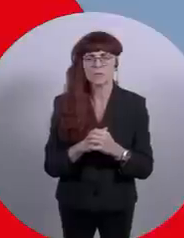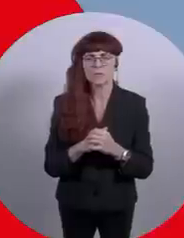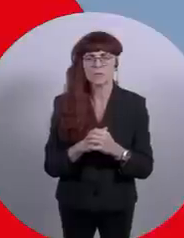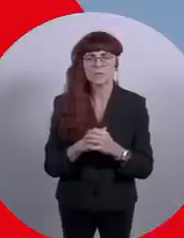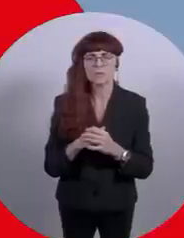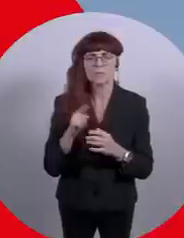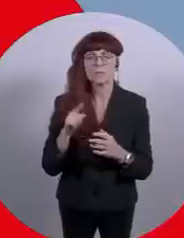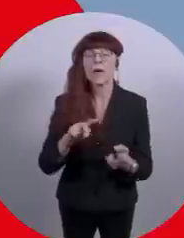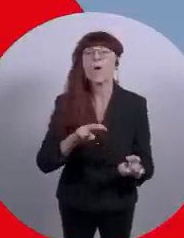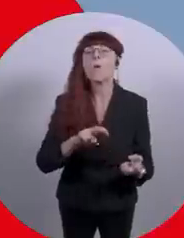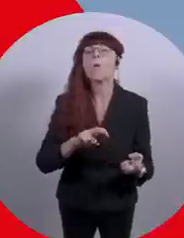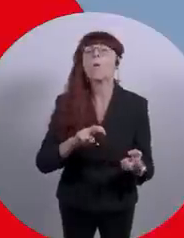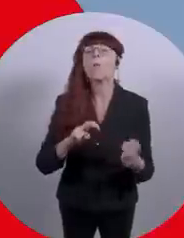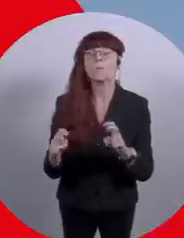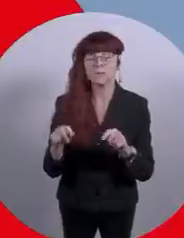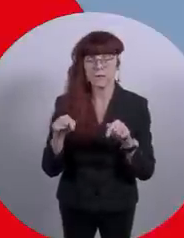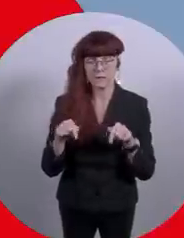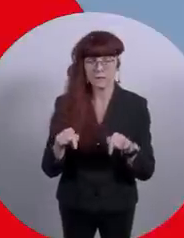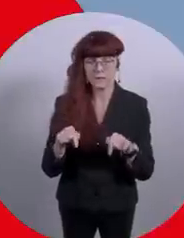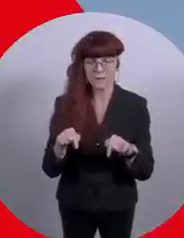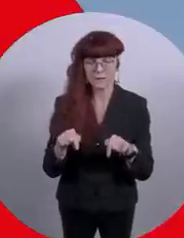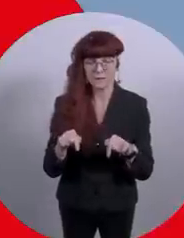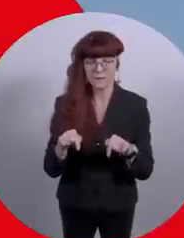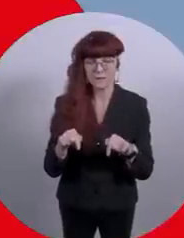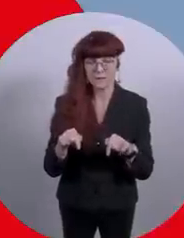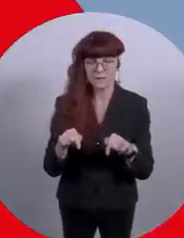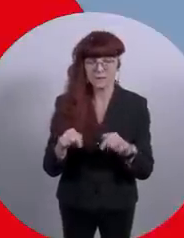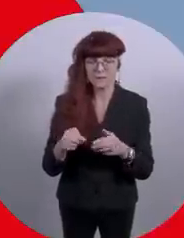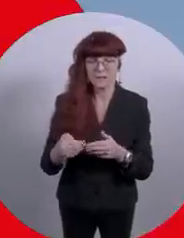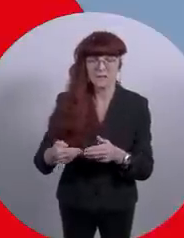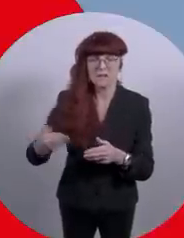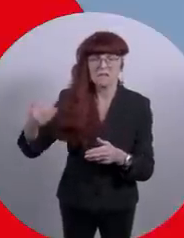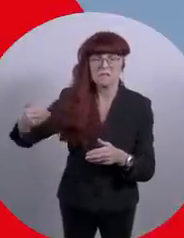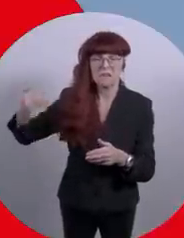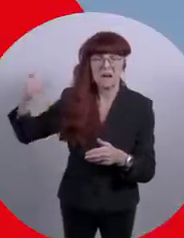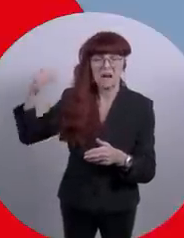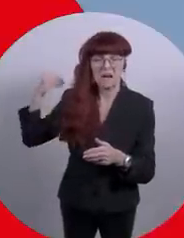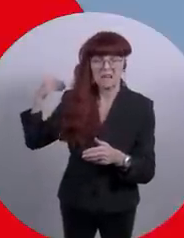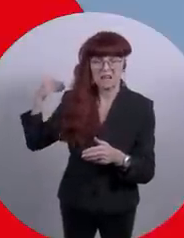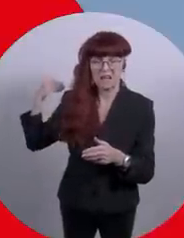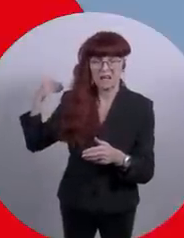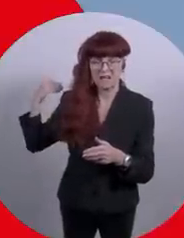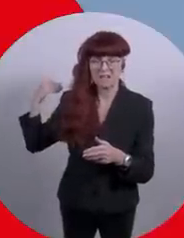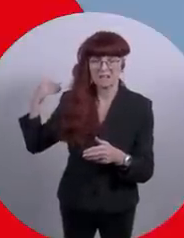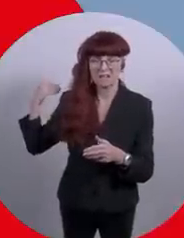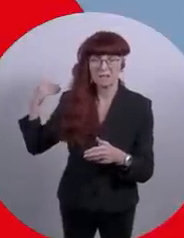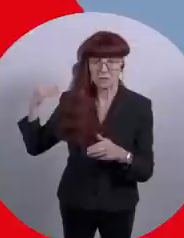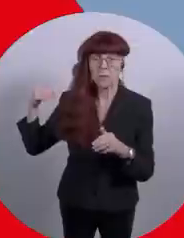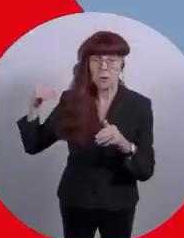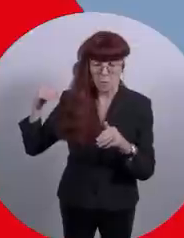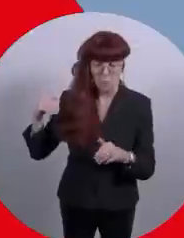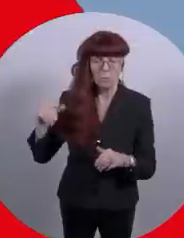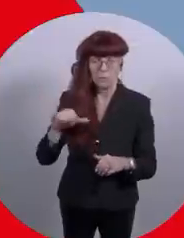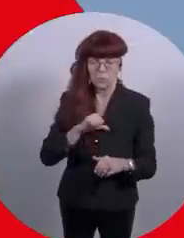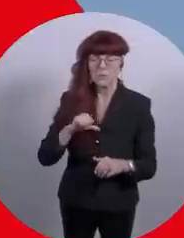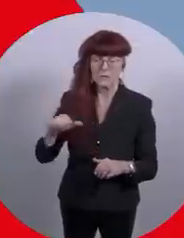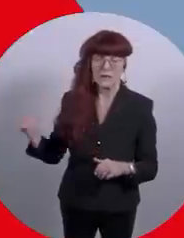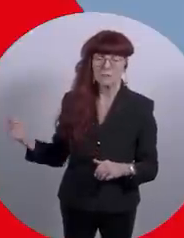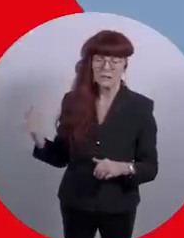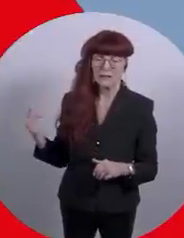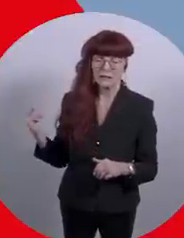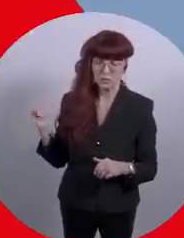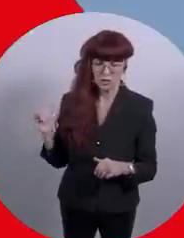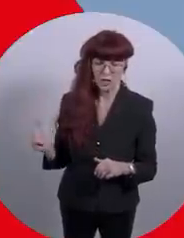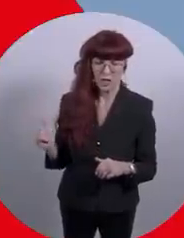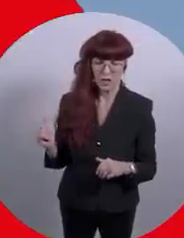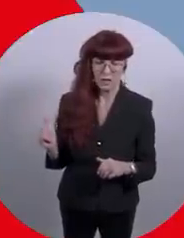dieses umsetzen hat in der Vergangenheit auch da müssen wir selbstkritisch sein dieses umsetzen